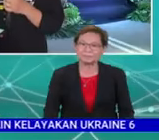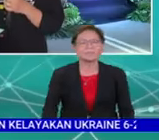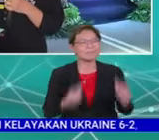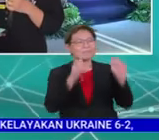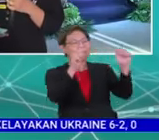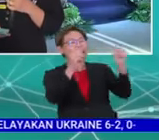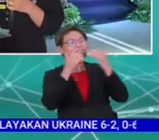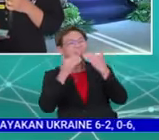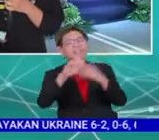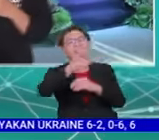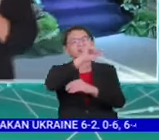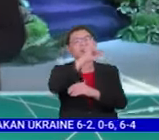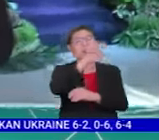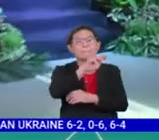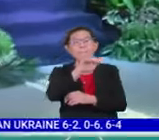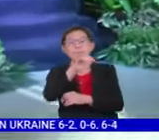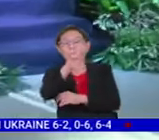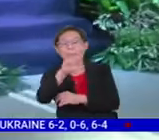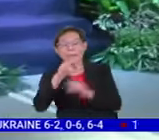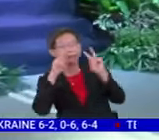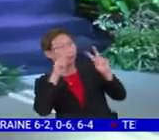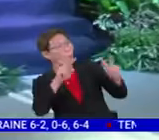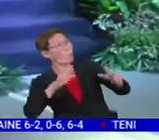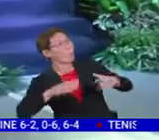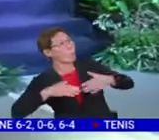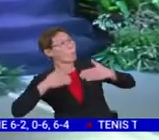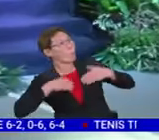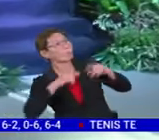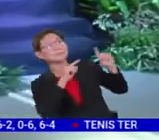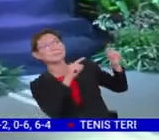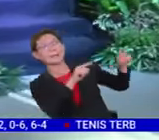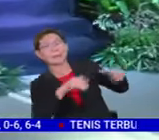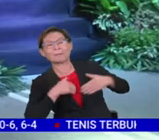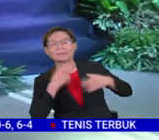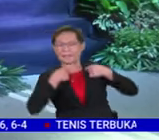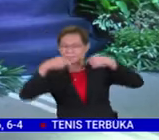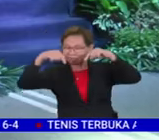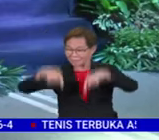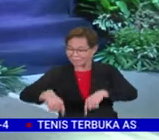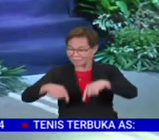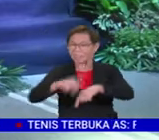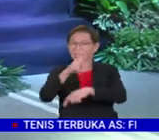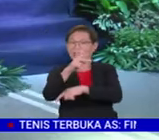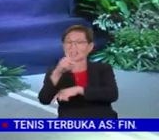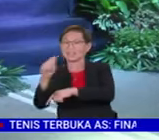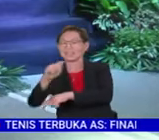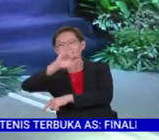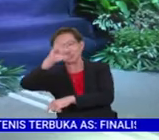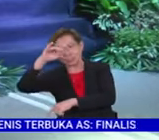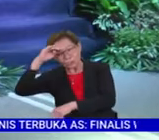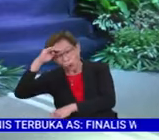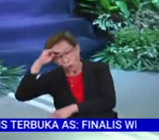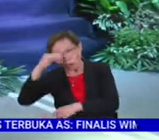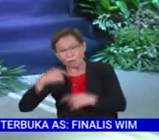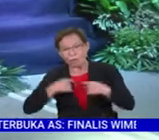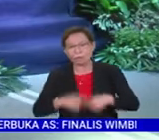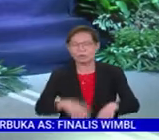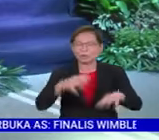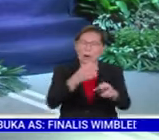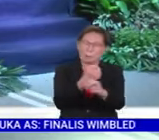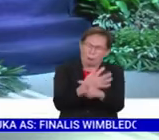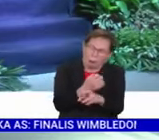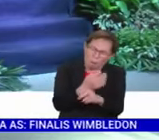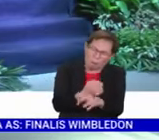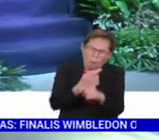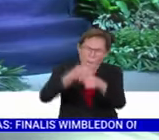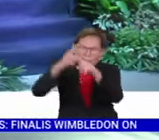Baik, terima kasih Syamimi. Kelihatannya seperti meriah ya di sana dan di sini saya berada di Kota Tinggi, Johor. Selepas bertungkus lumus